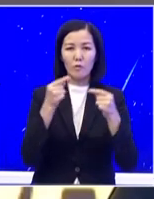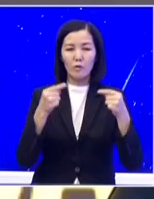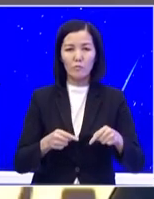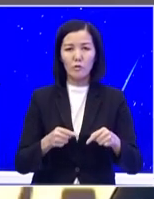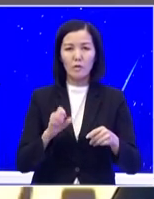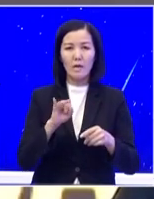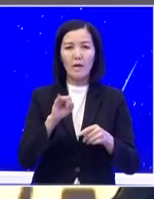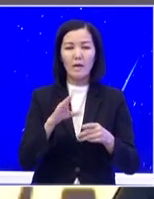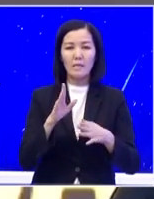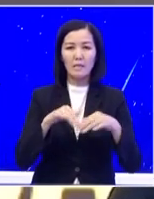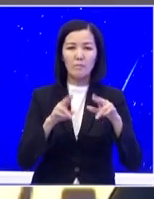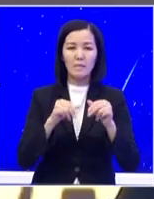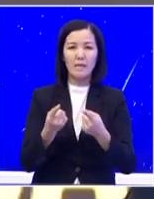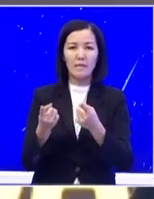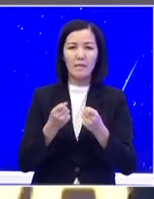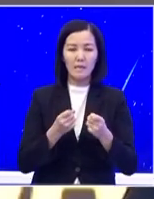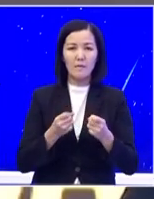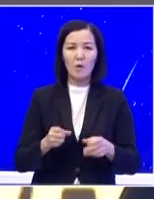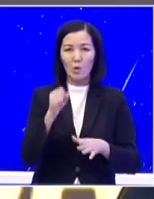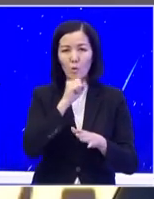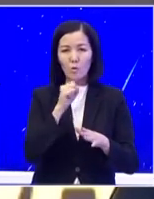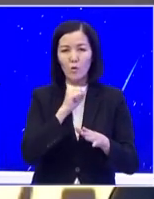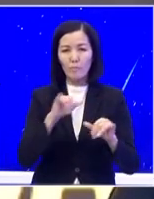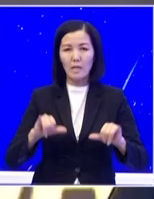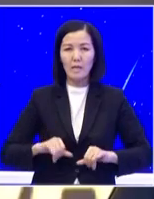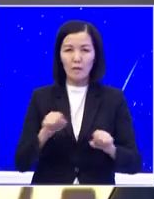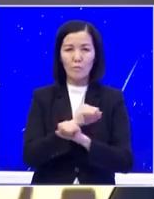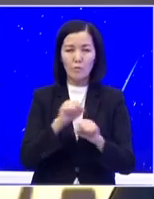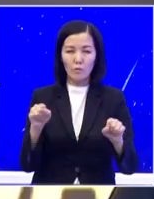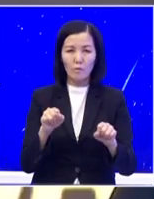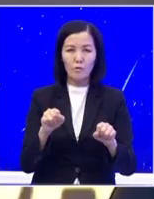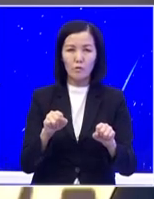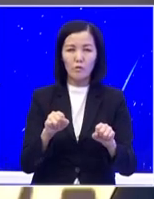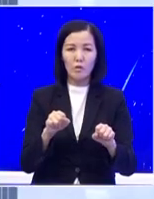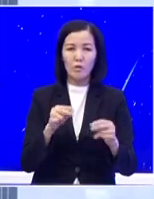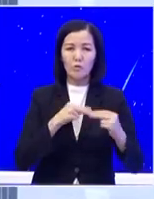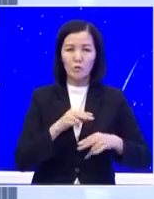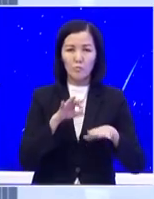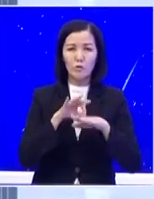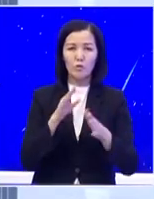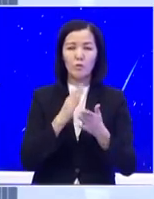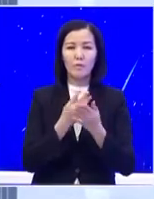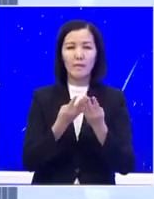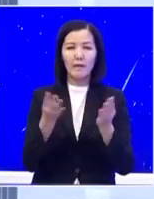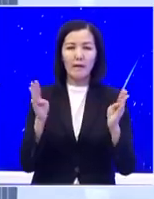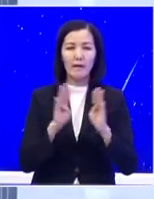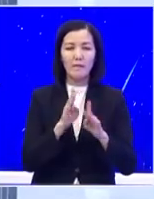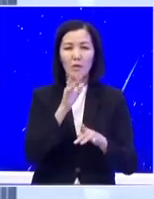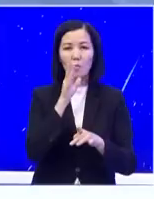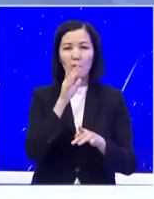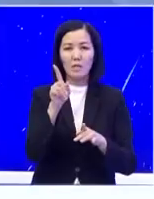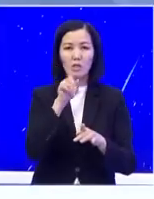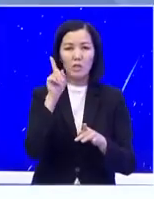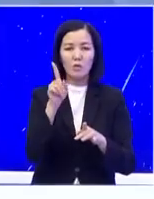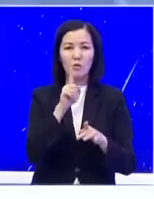мамандарын тартып, ұрлықпен алаяқты болдырмау үшін күш салып жатыр. Карантин кезінде жасөспірімдер